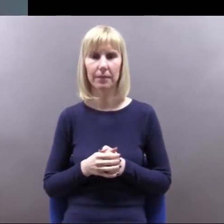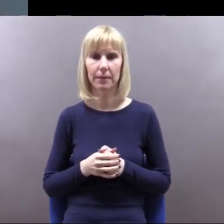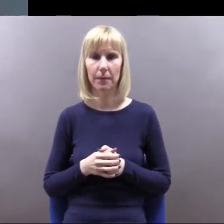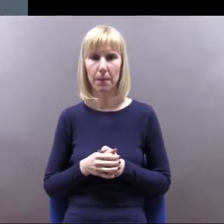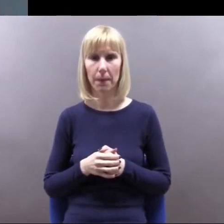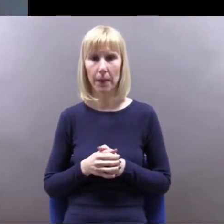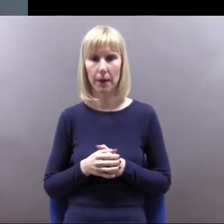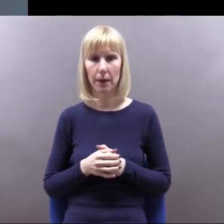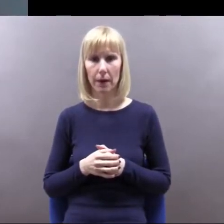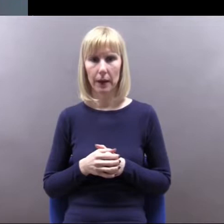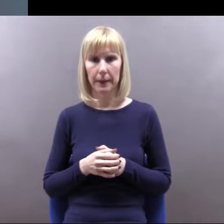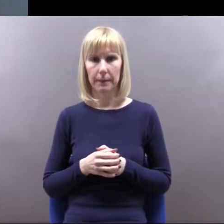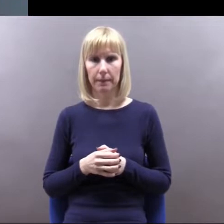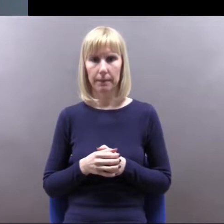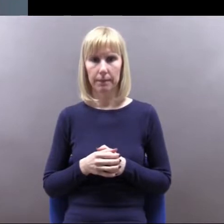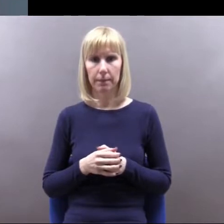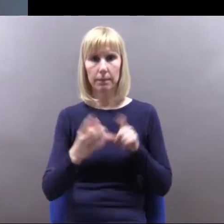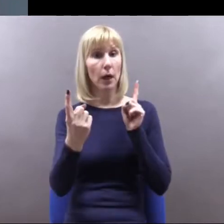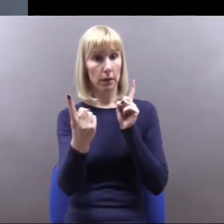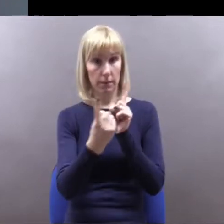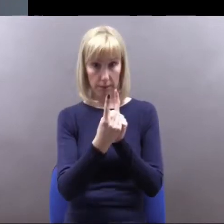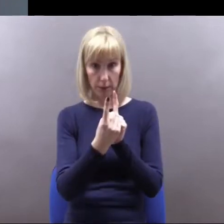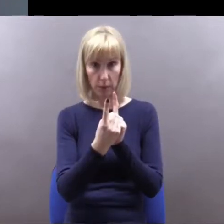merytoryczną, chciałbym powiedzieć, że